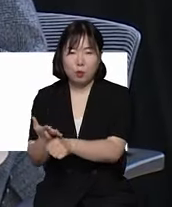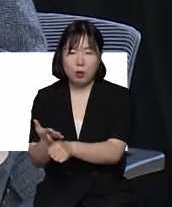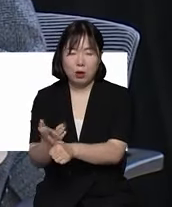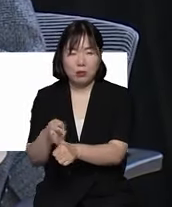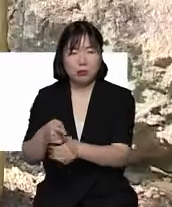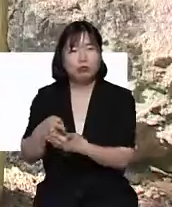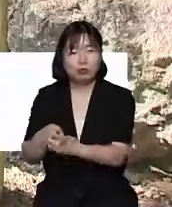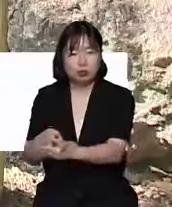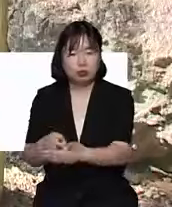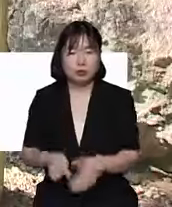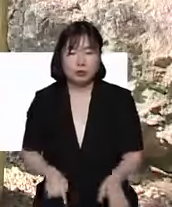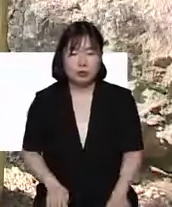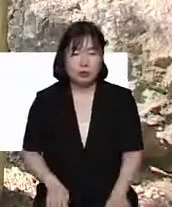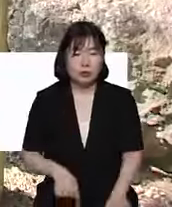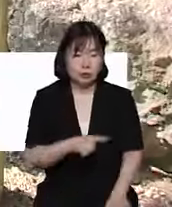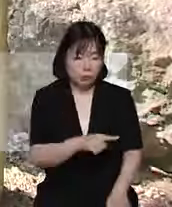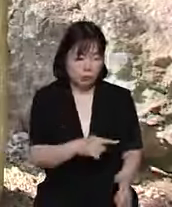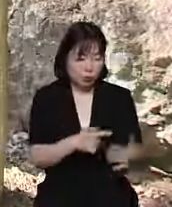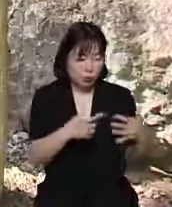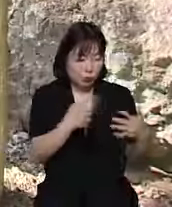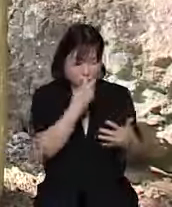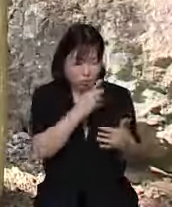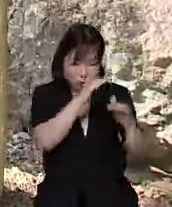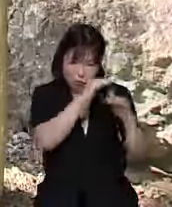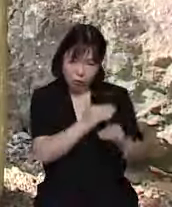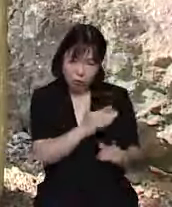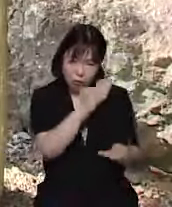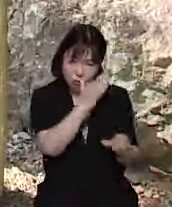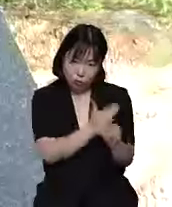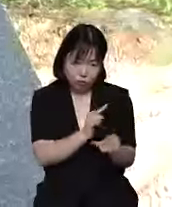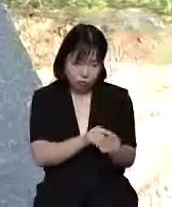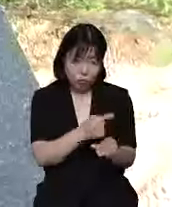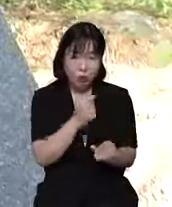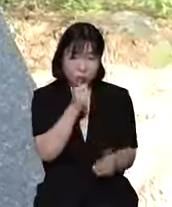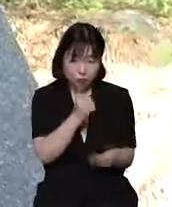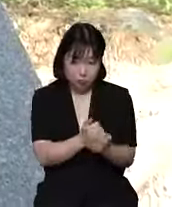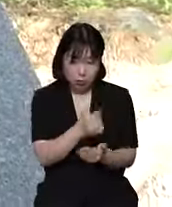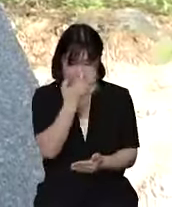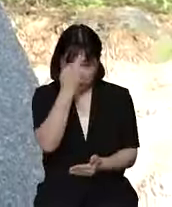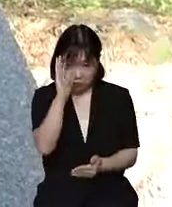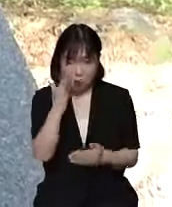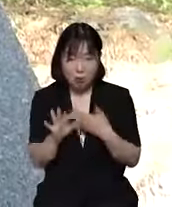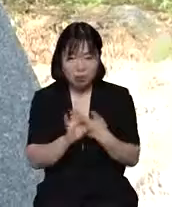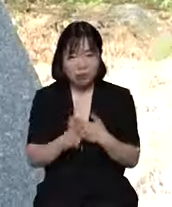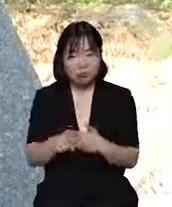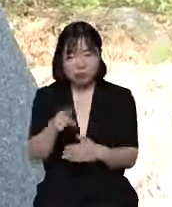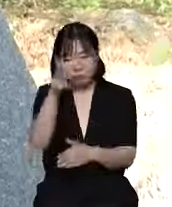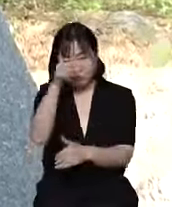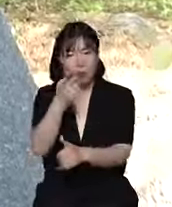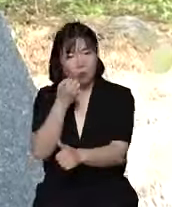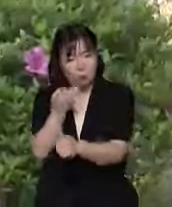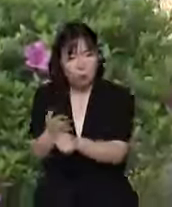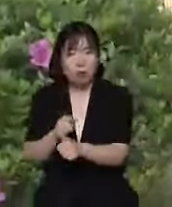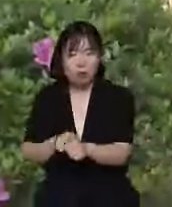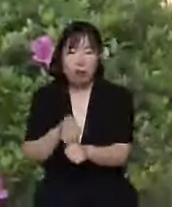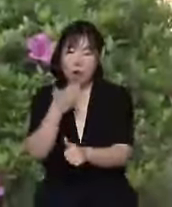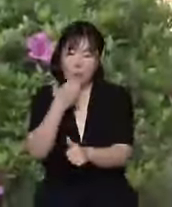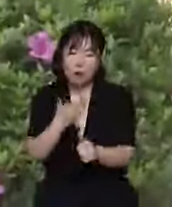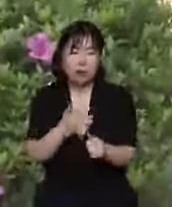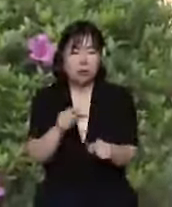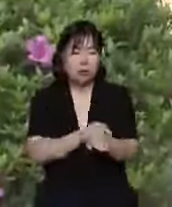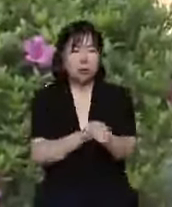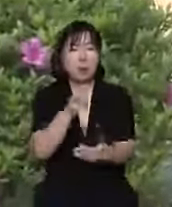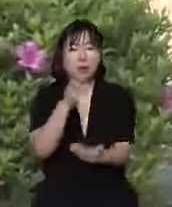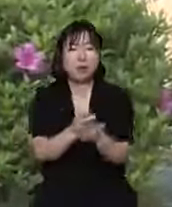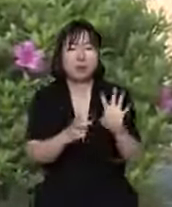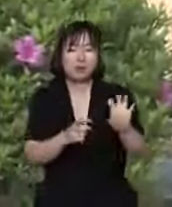추진합니다 근거는 조사한 내용 중 범죄 혐의가 있다고 인정되면 검찰총장에게 고발해야 한다는 특별법 44조